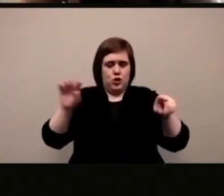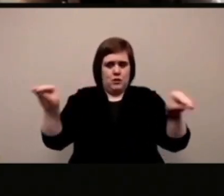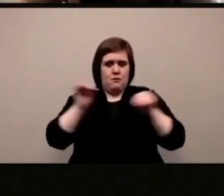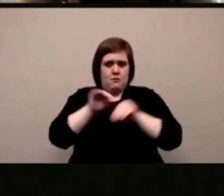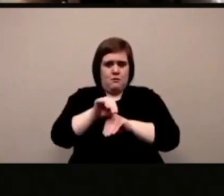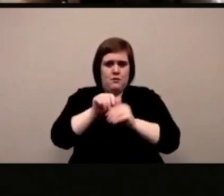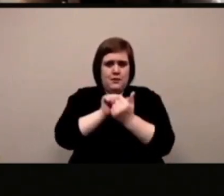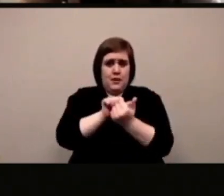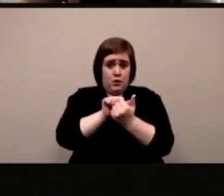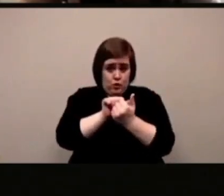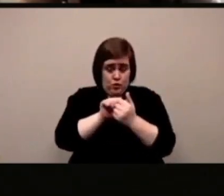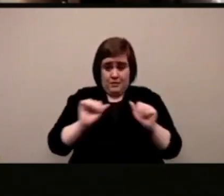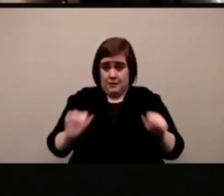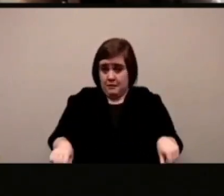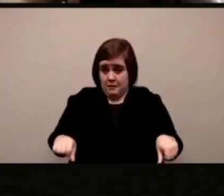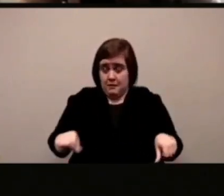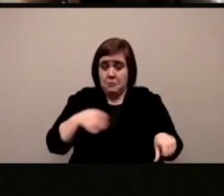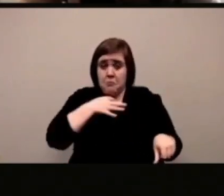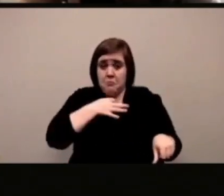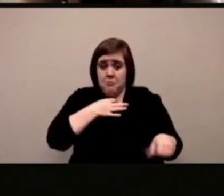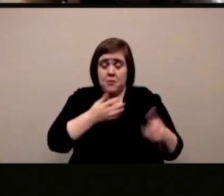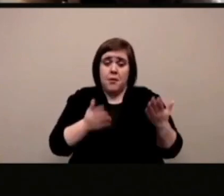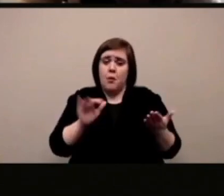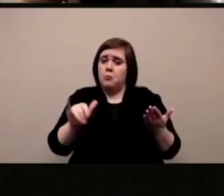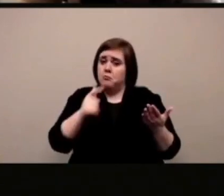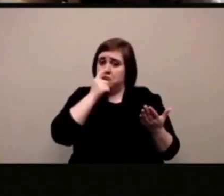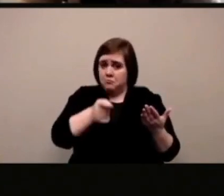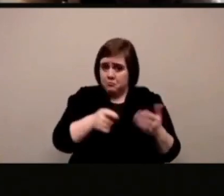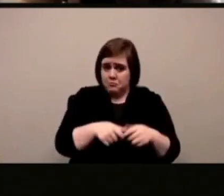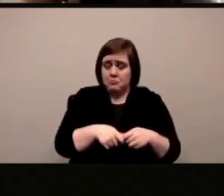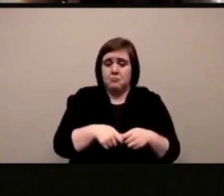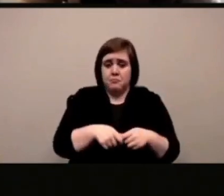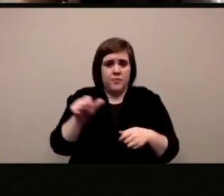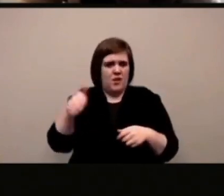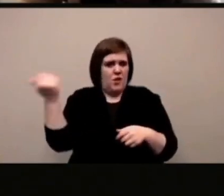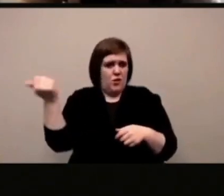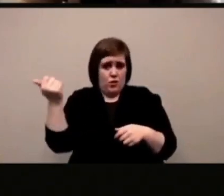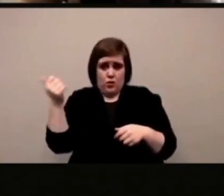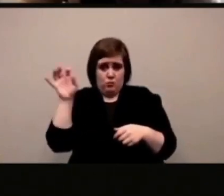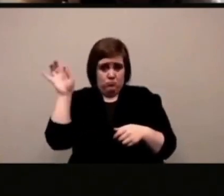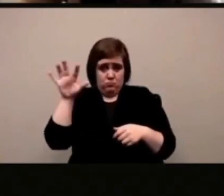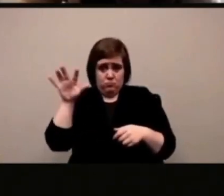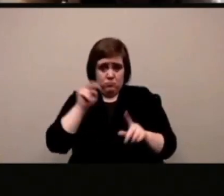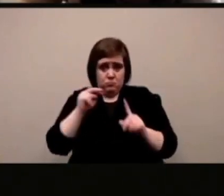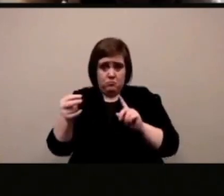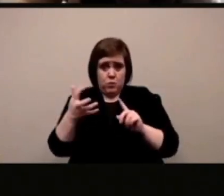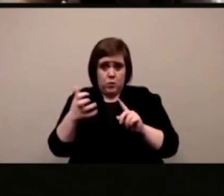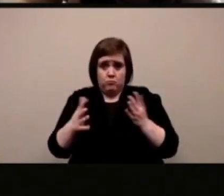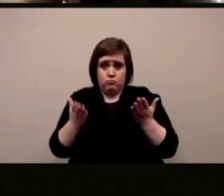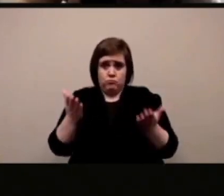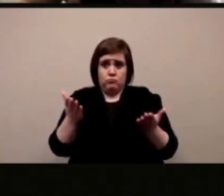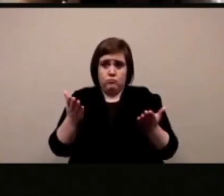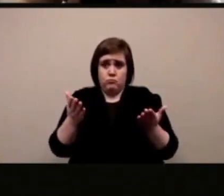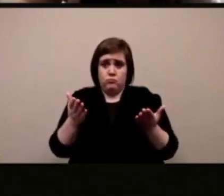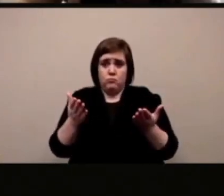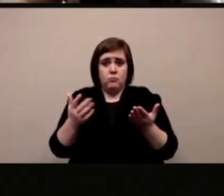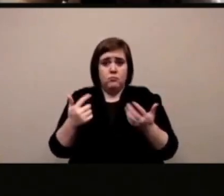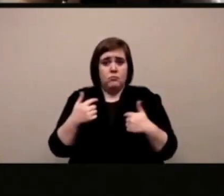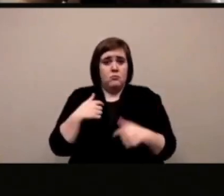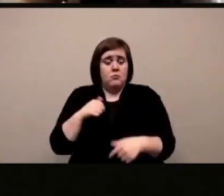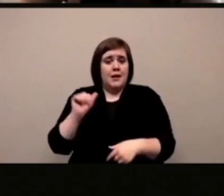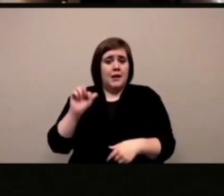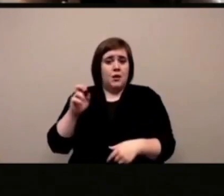というのがありますそちらの方でだと画面の動きをあと検出できる機能かもしれませんそう